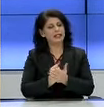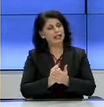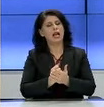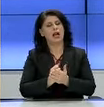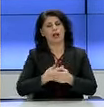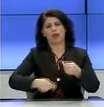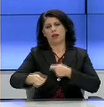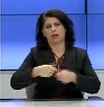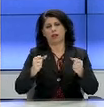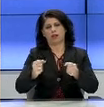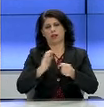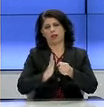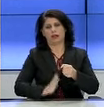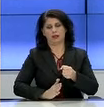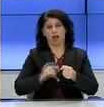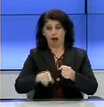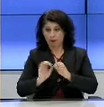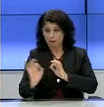Υπότιτλοι AUTHORWAVE